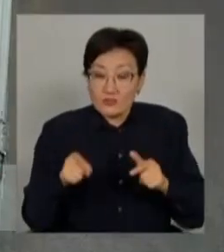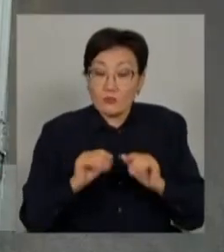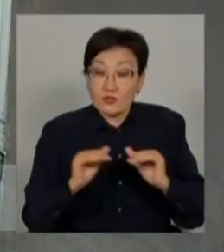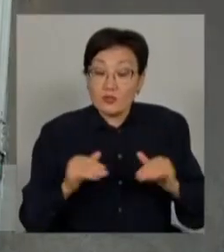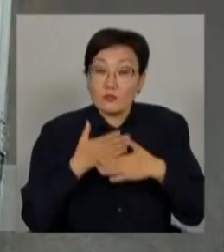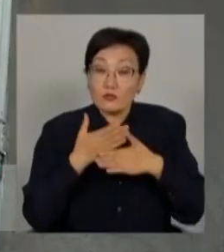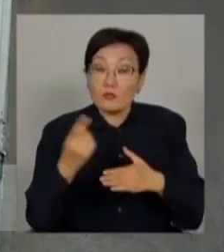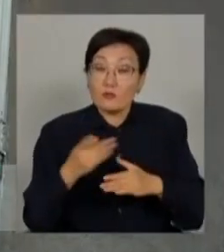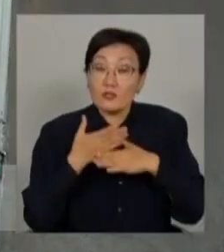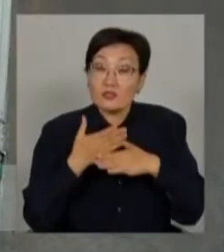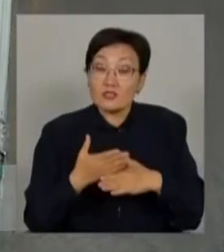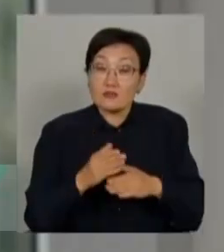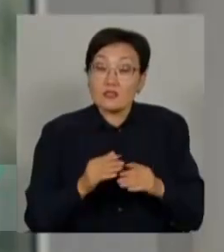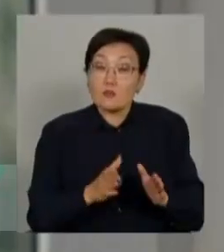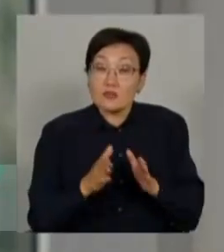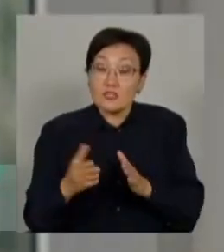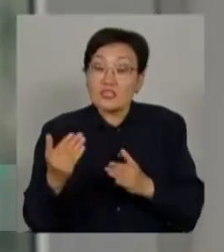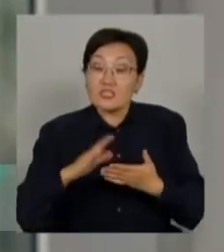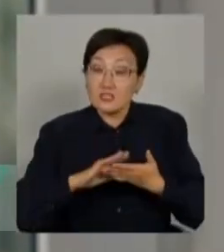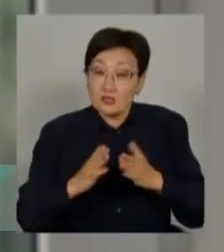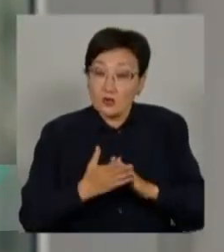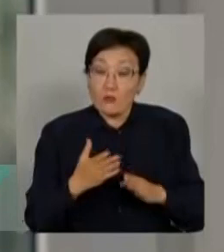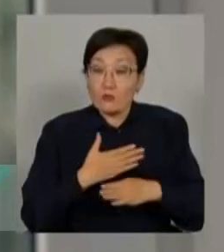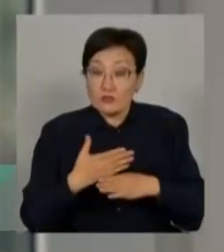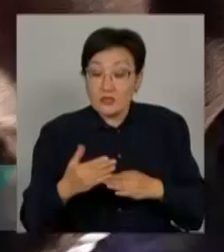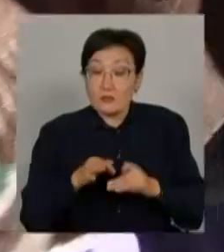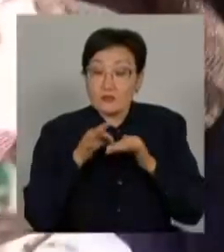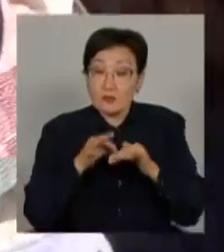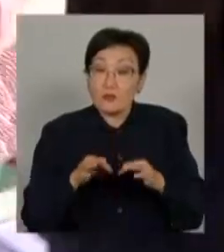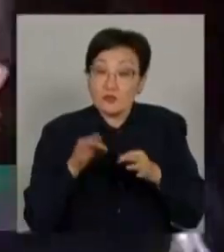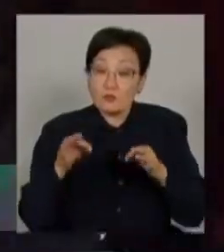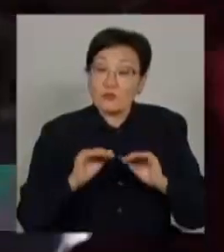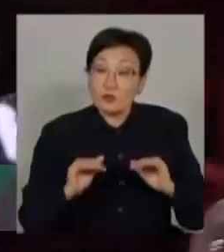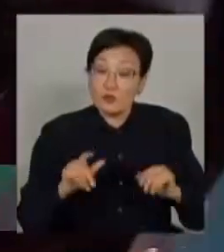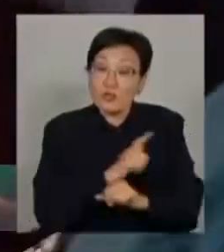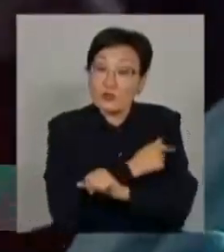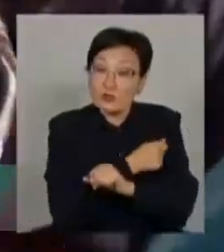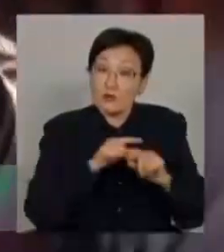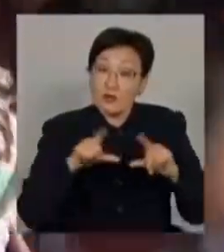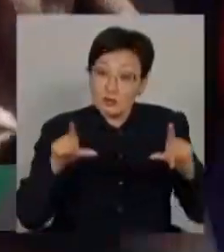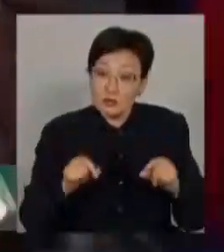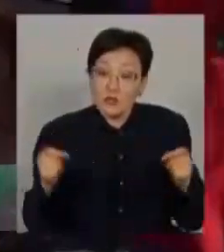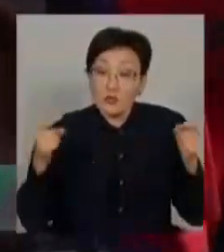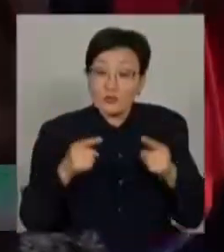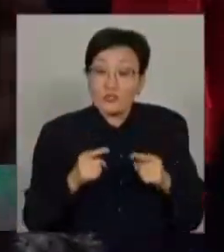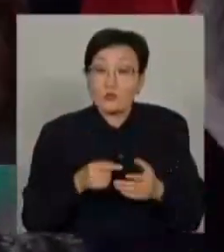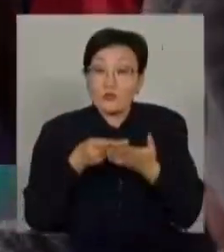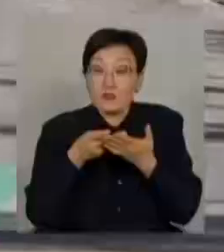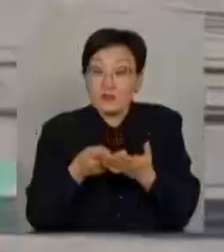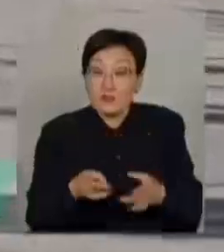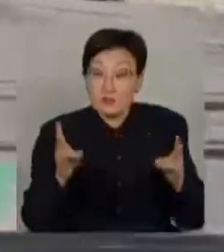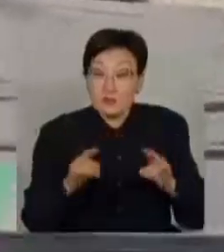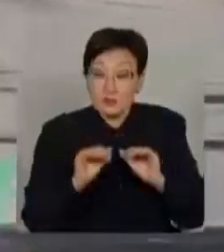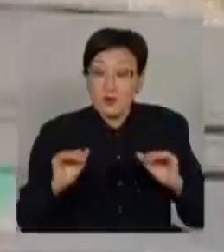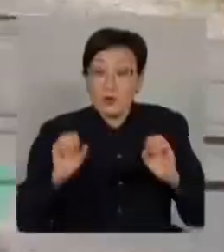школьницам оказали первую помощь и стабилизировали их состояние, после чего отвезли в областную детскую клиническую больницу. Выяснилось, что доставить